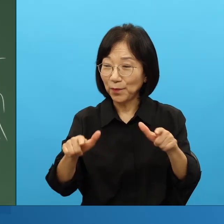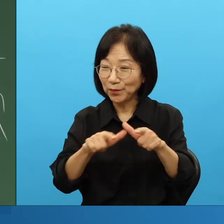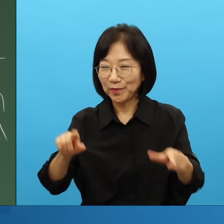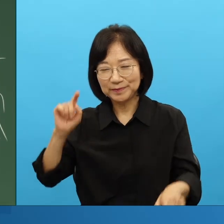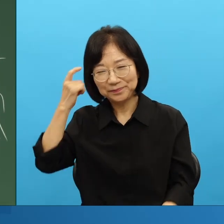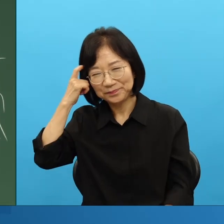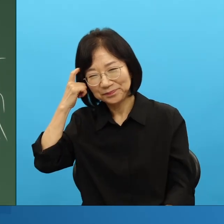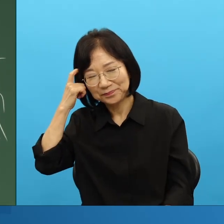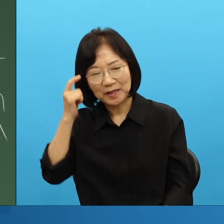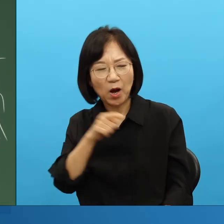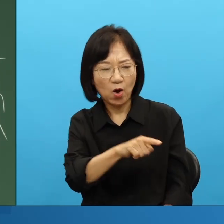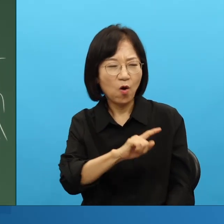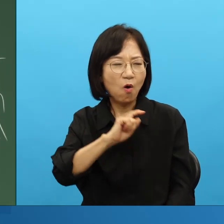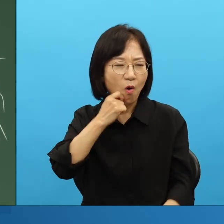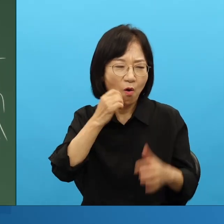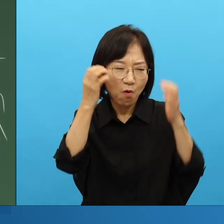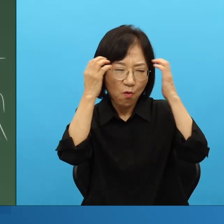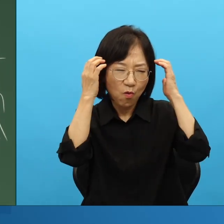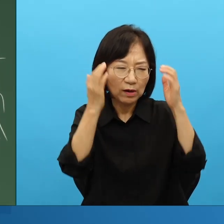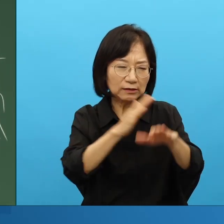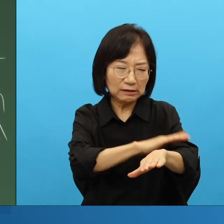잘 견뎌냈구나 이렇게 이해합니다.